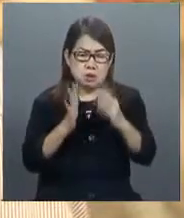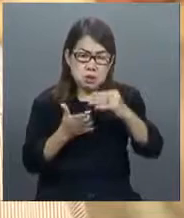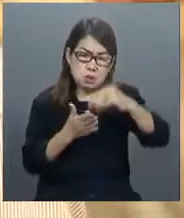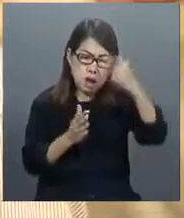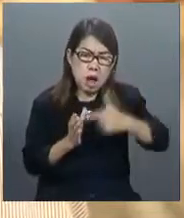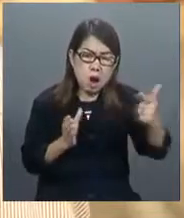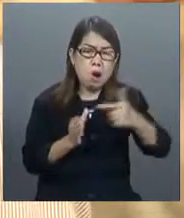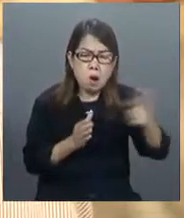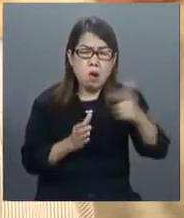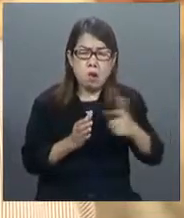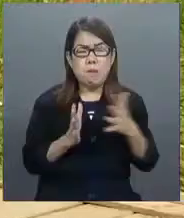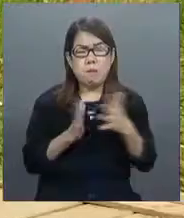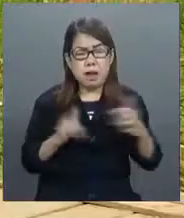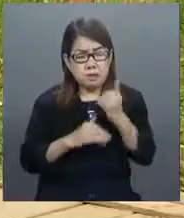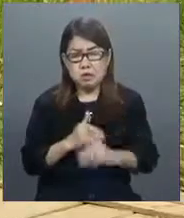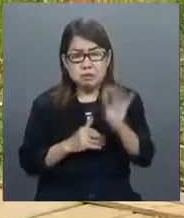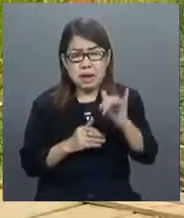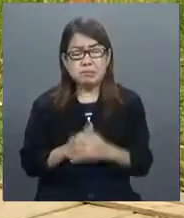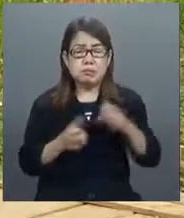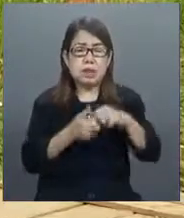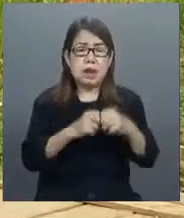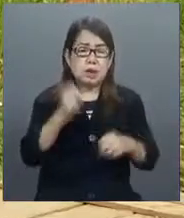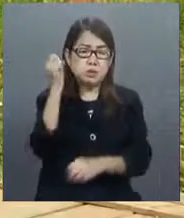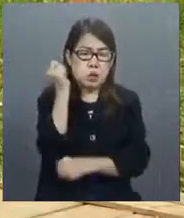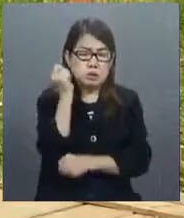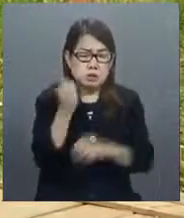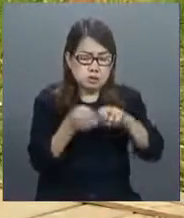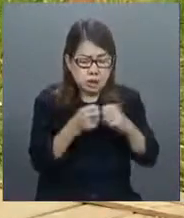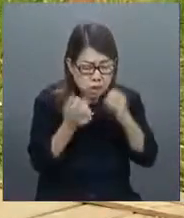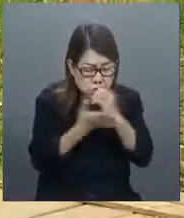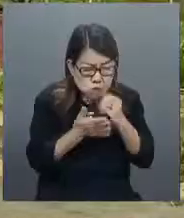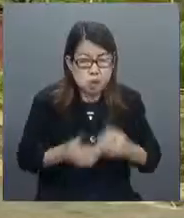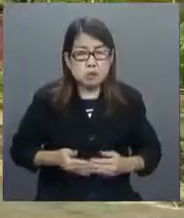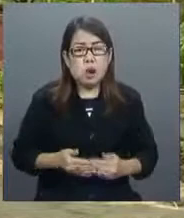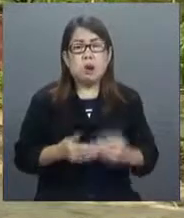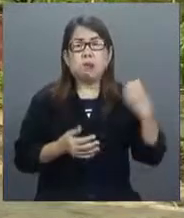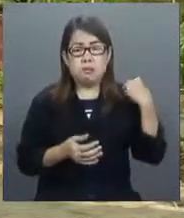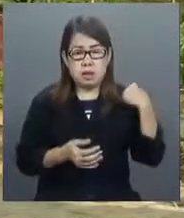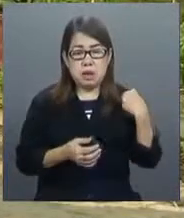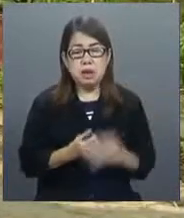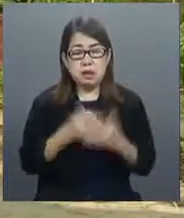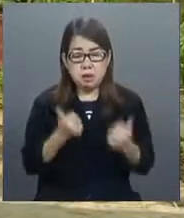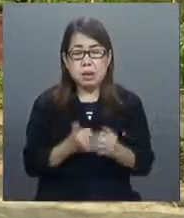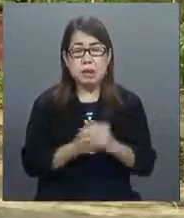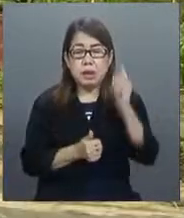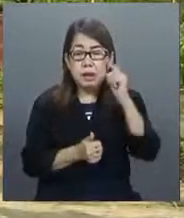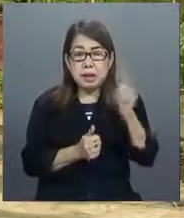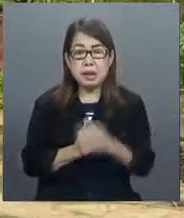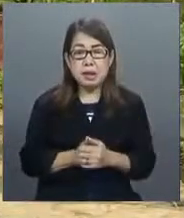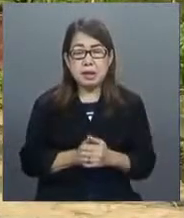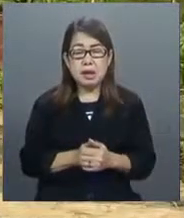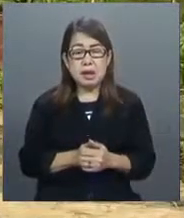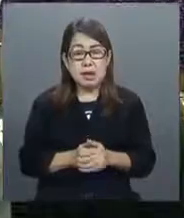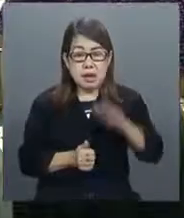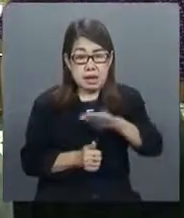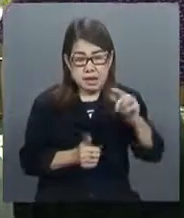ษากลางคันเพราะปัญหาความยากจนยาเสพติดและการตั้งครรภ์ระหว่างเรียนการนำความสนใจจากชีวิตของเด็ก